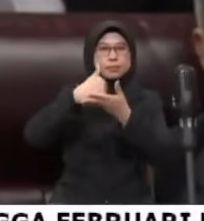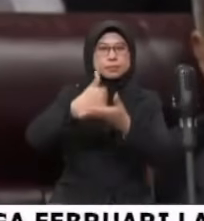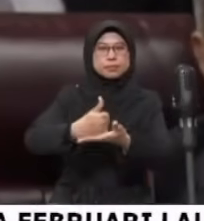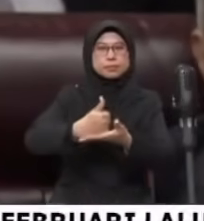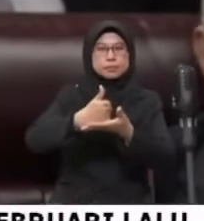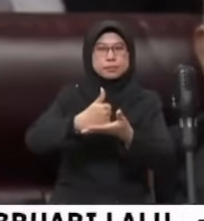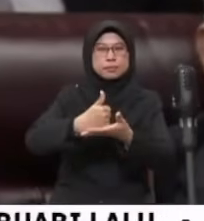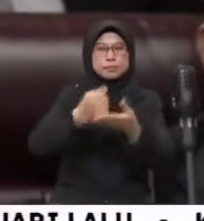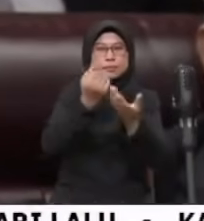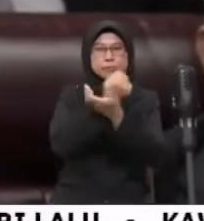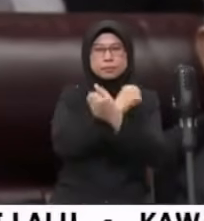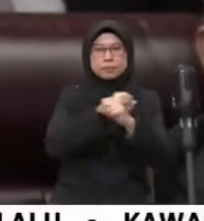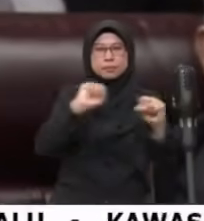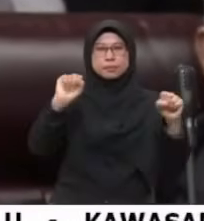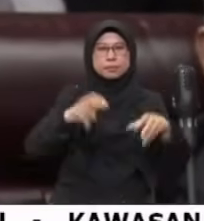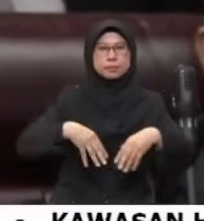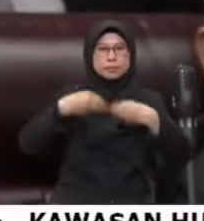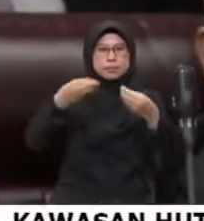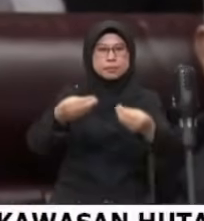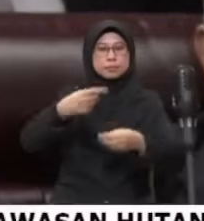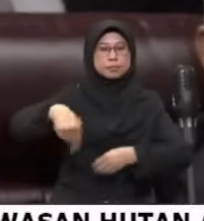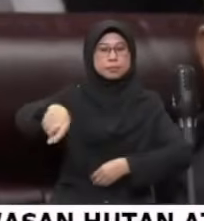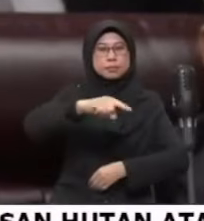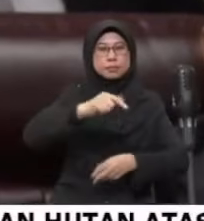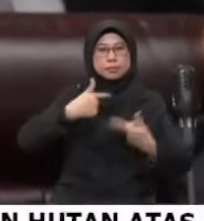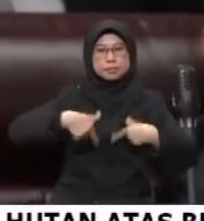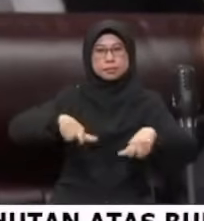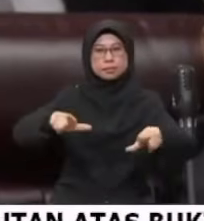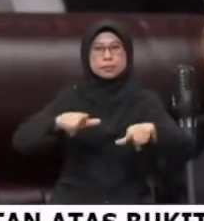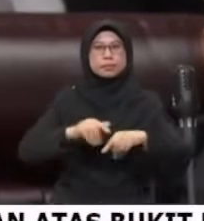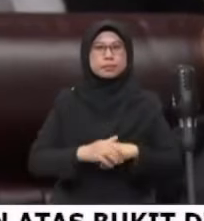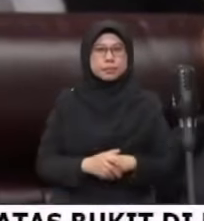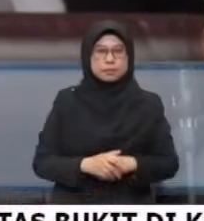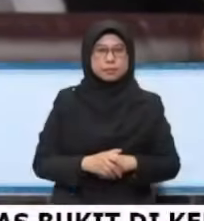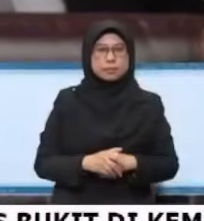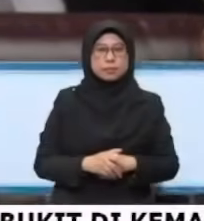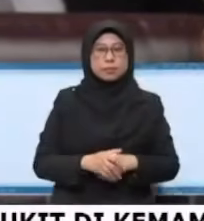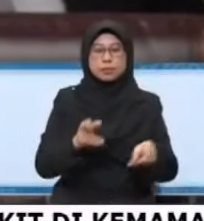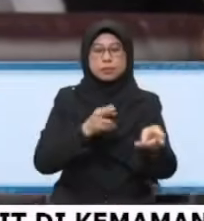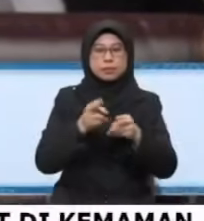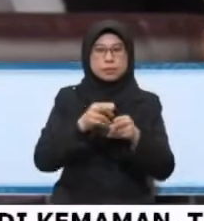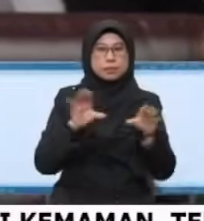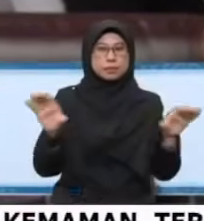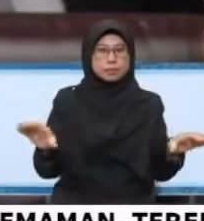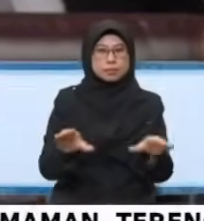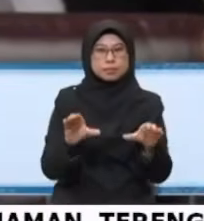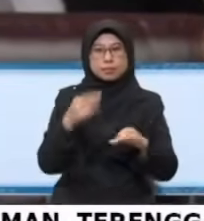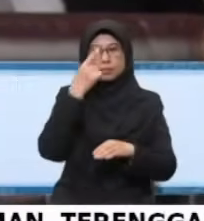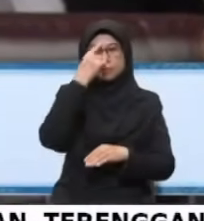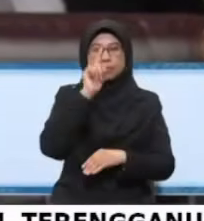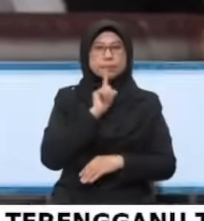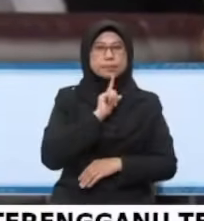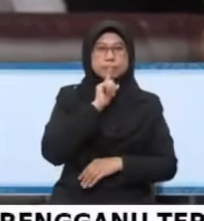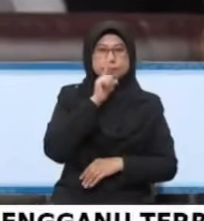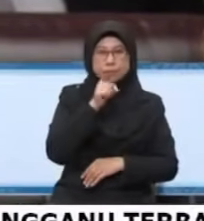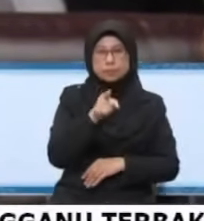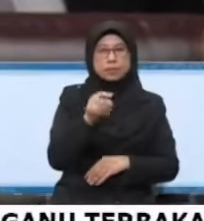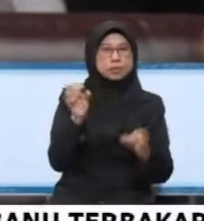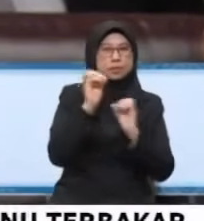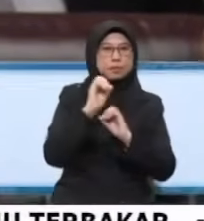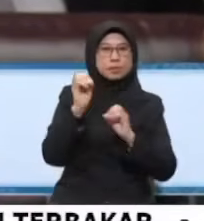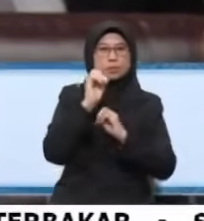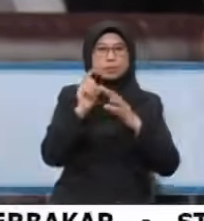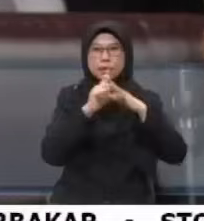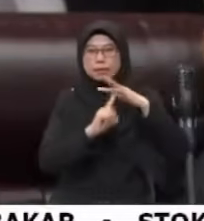disediakan dapat diberikan kepada mereka yang layak antara usaha yang dilakukan untuk memastikan tiada